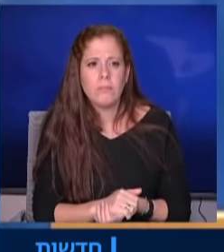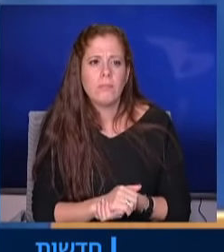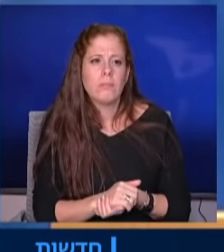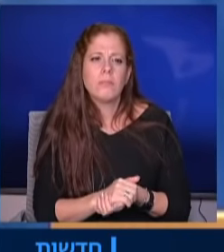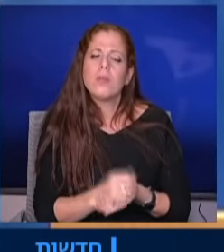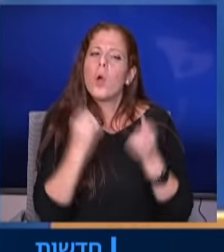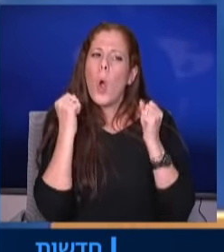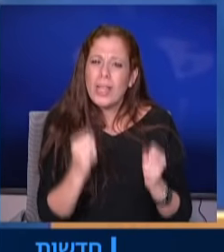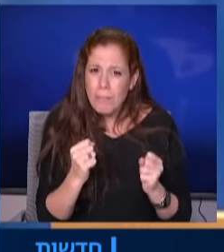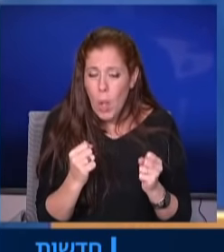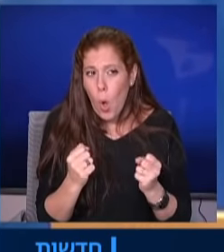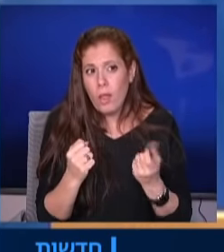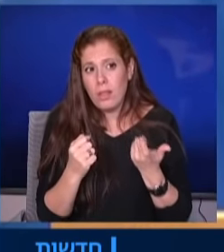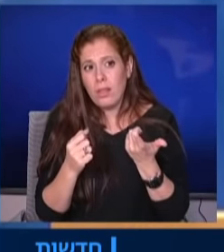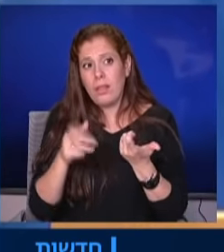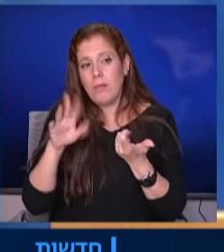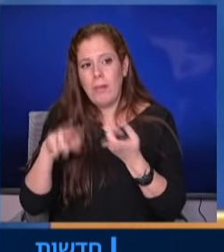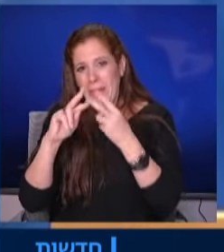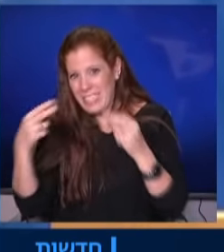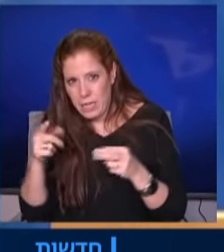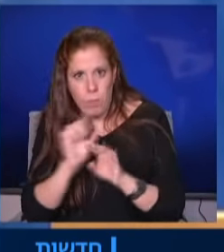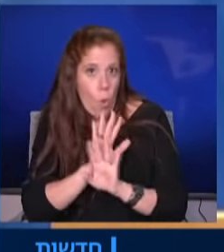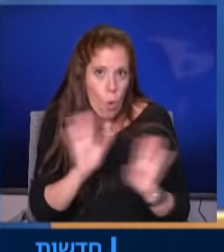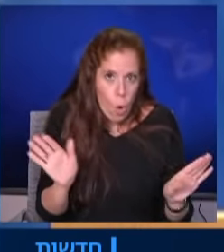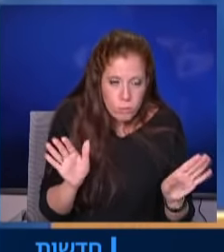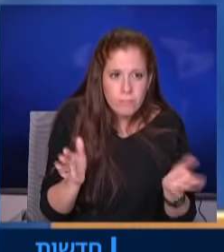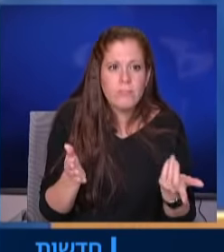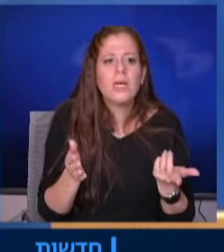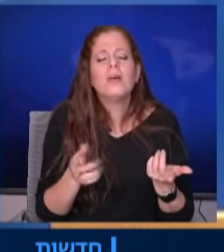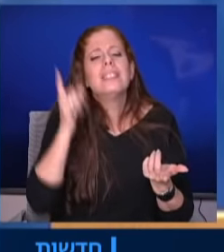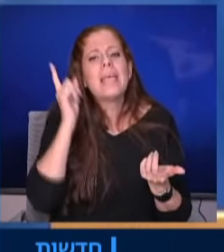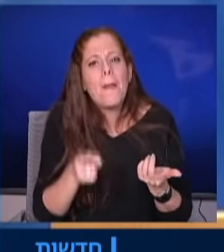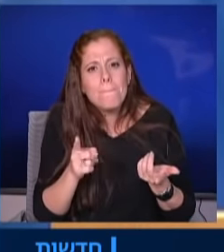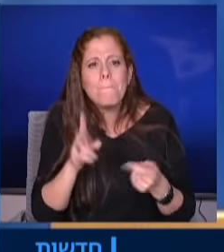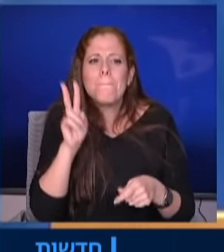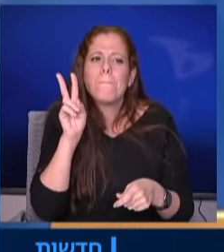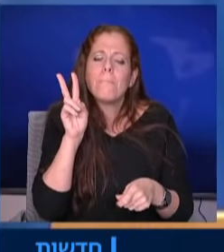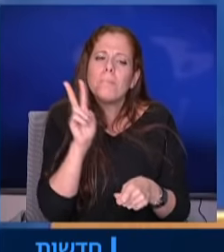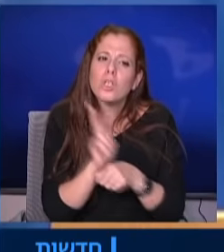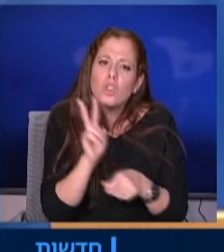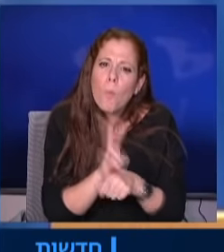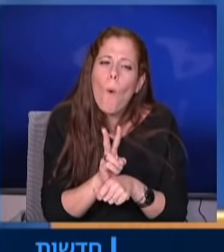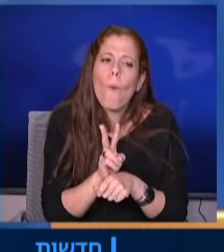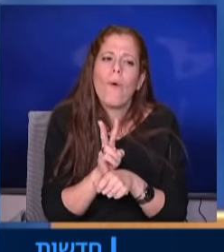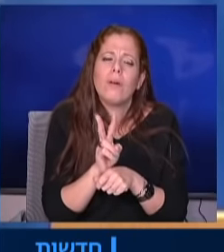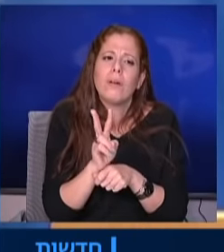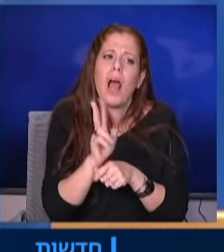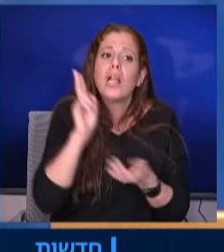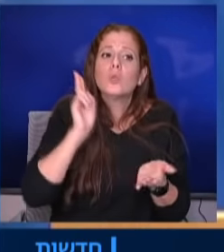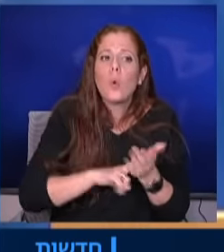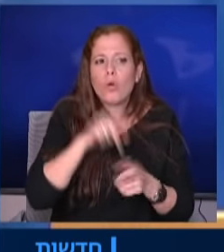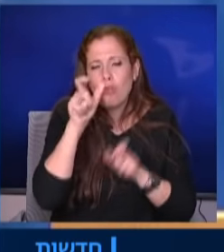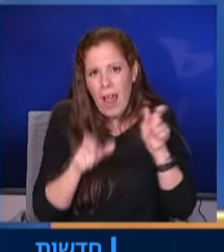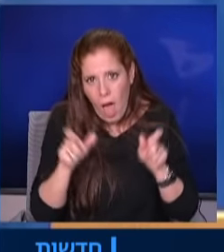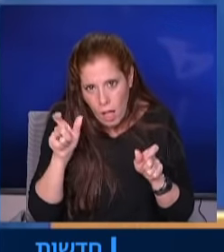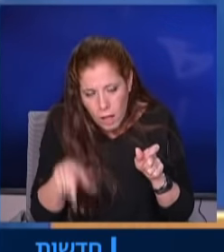are Kazakh or whether they are non-Kazakh troops, need to uphold the same human rights standards,